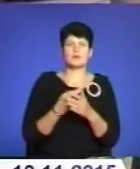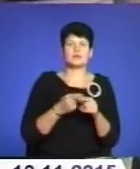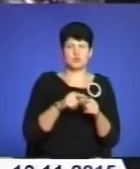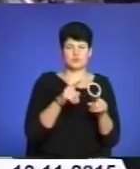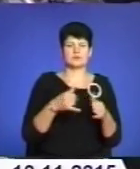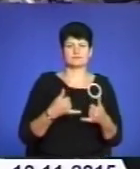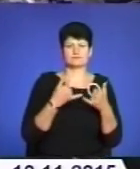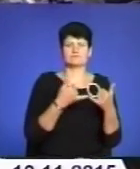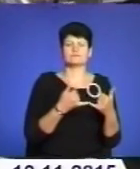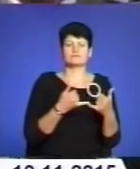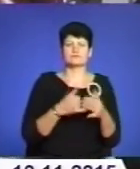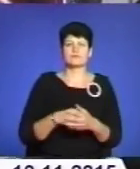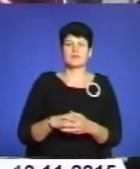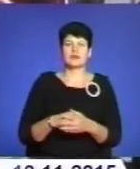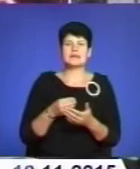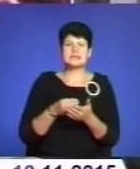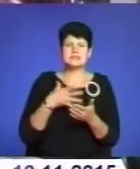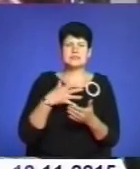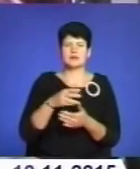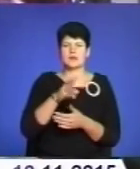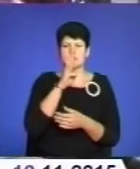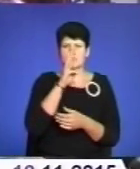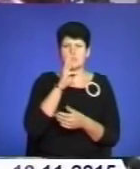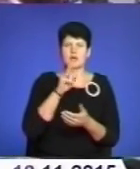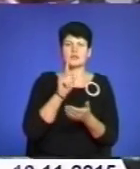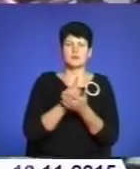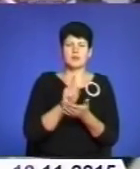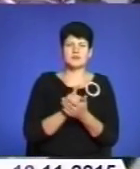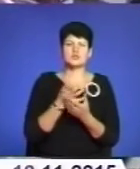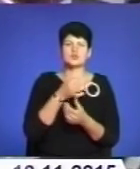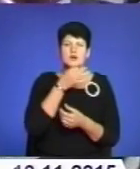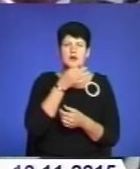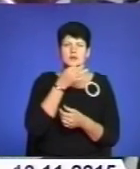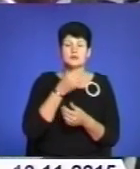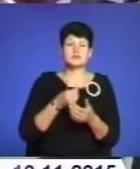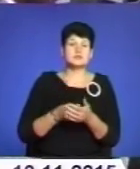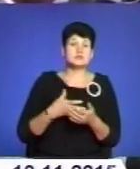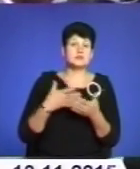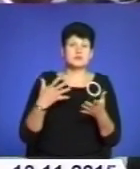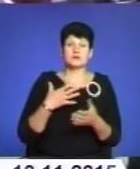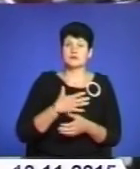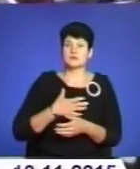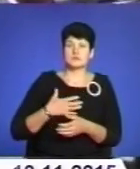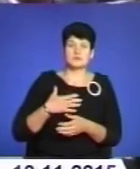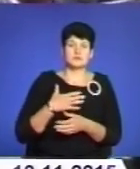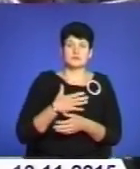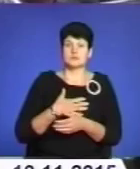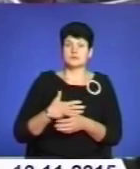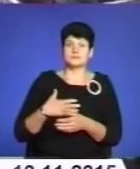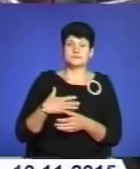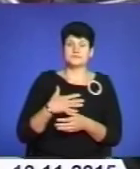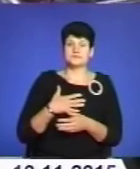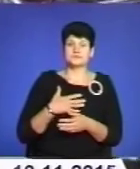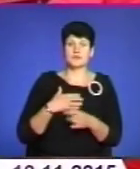належне. Ціни, зарплати, пенсії ще рано, але ціни турбують, хвилюють.